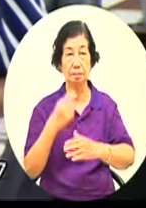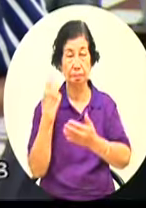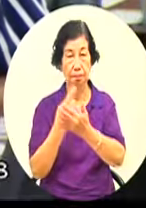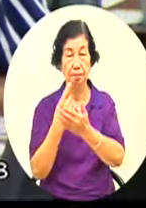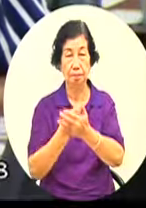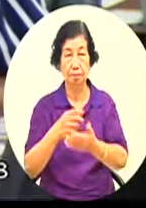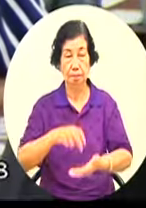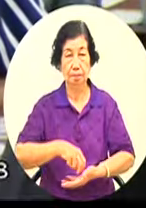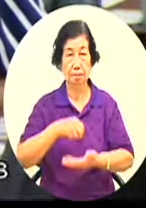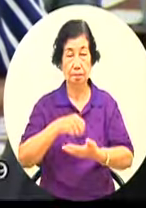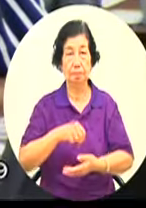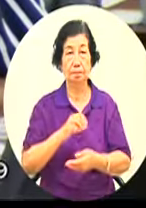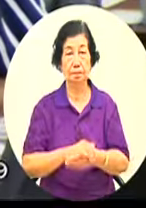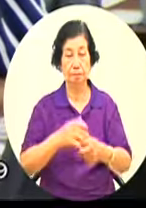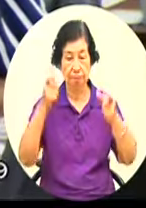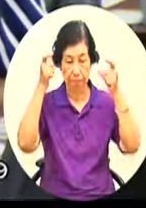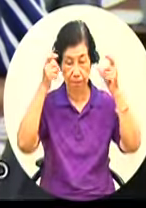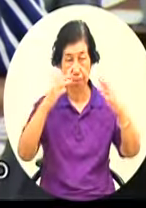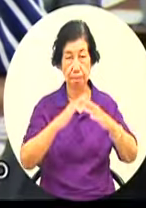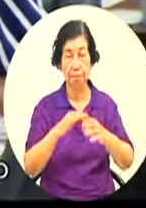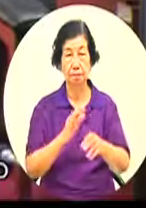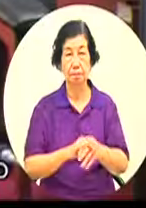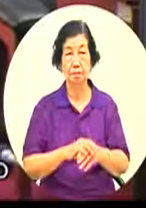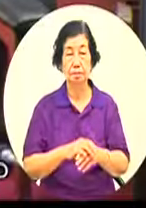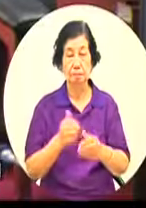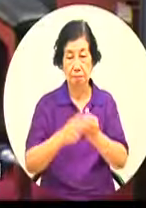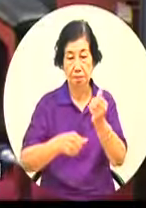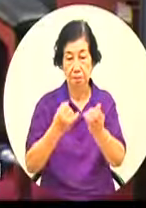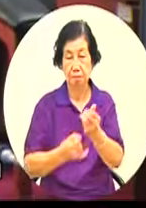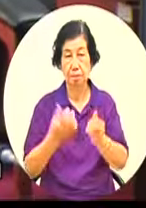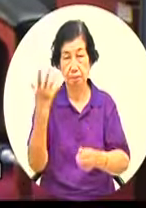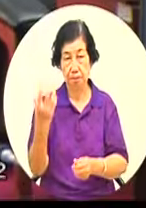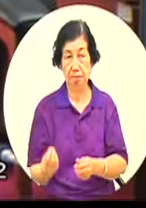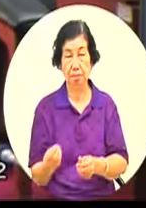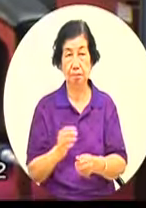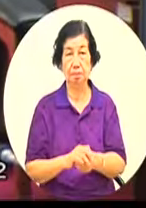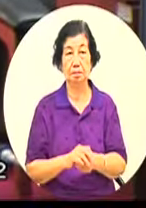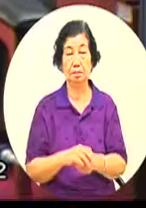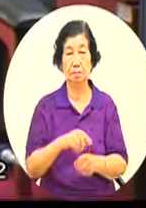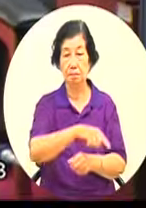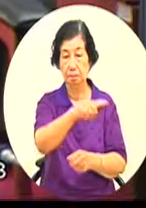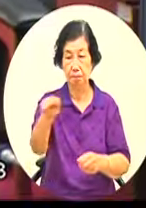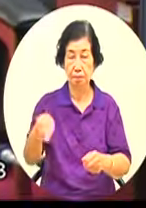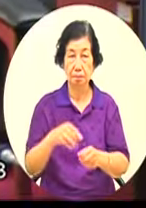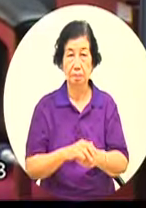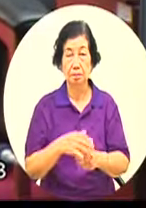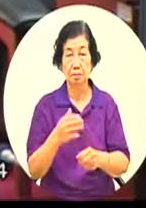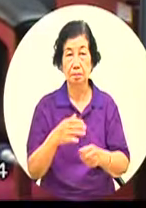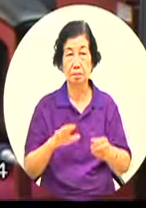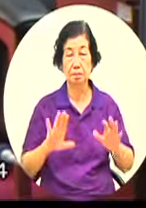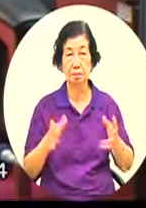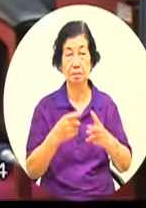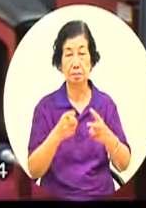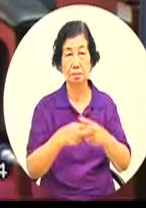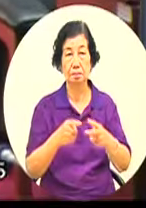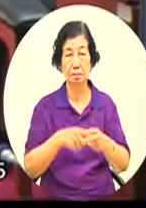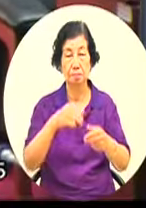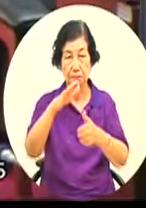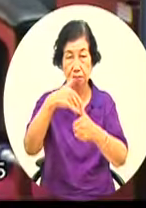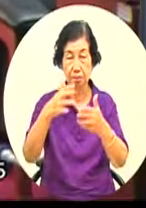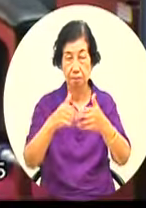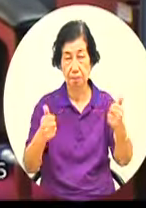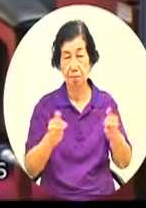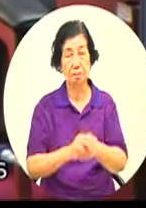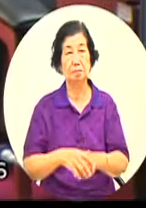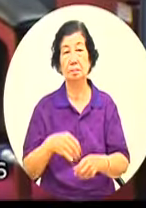提到哦，高雄市因为少子化，今年所有的国小招生状况真的是很不好，有很